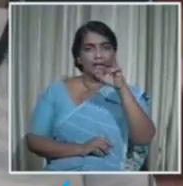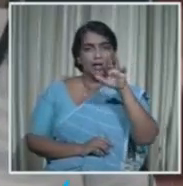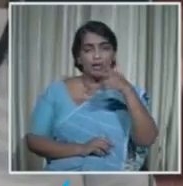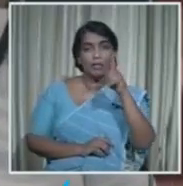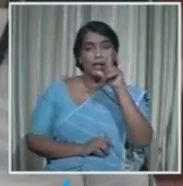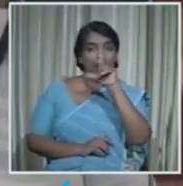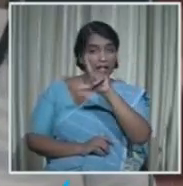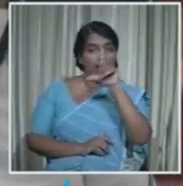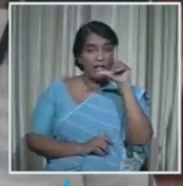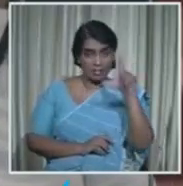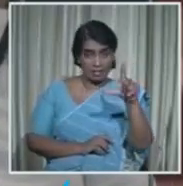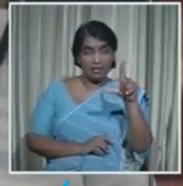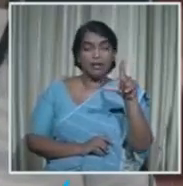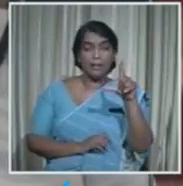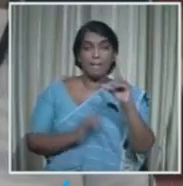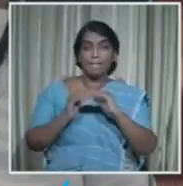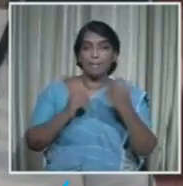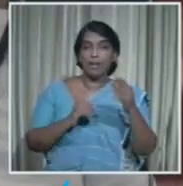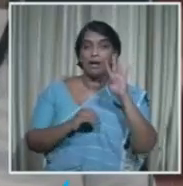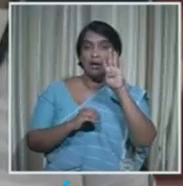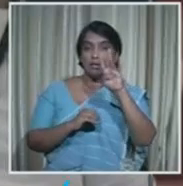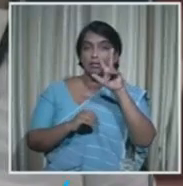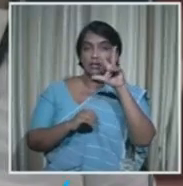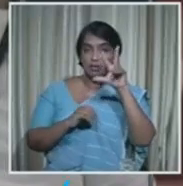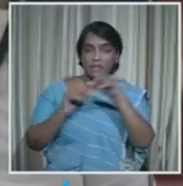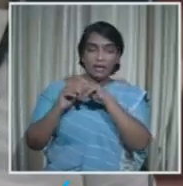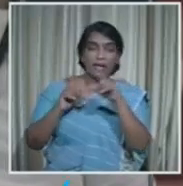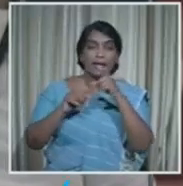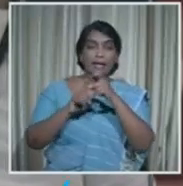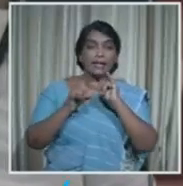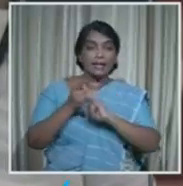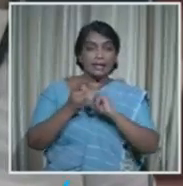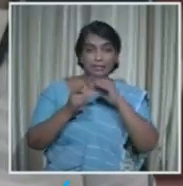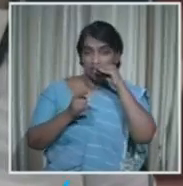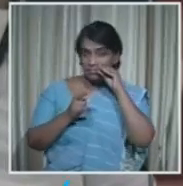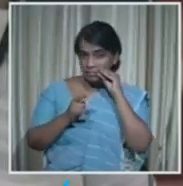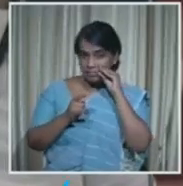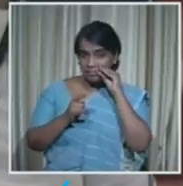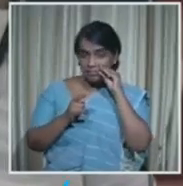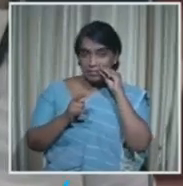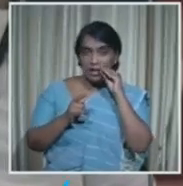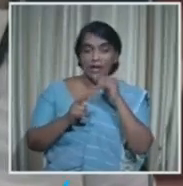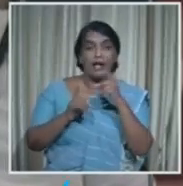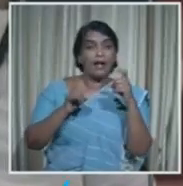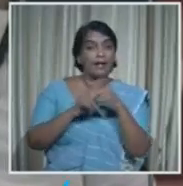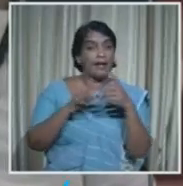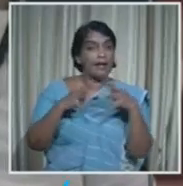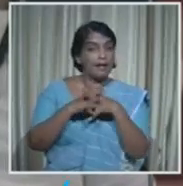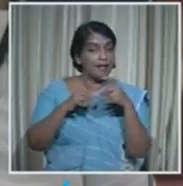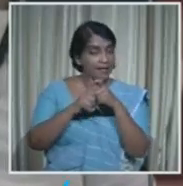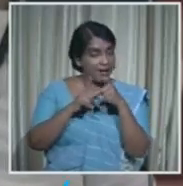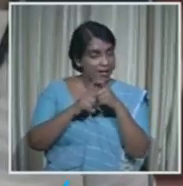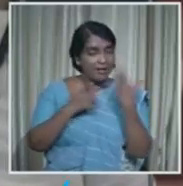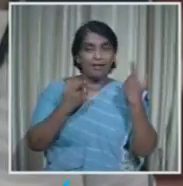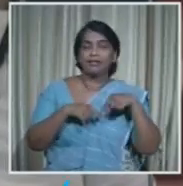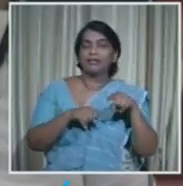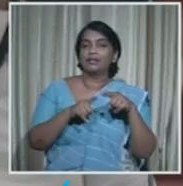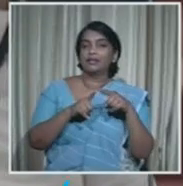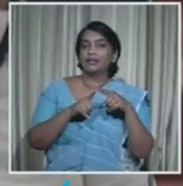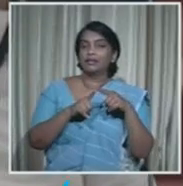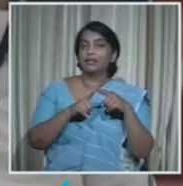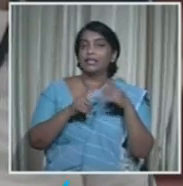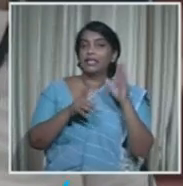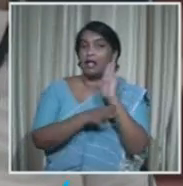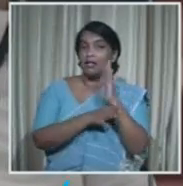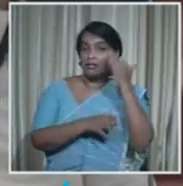1977 en passe 48 indala DS Senanayaka mahathyawat Dudley Senanayaka mahathyawat